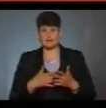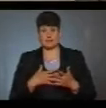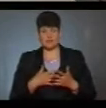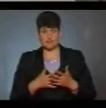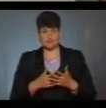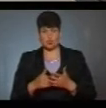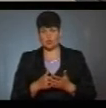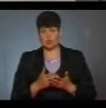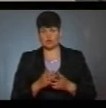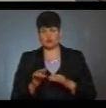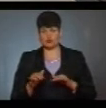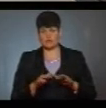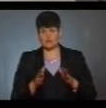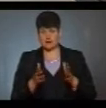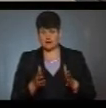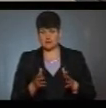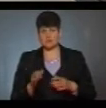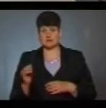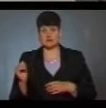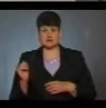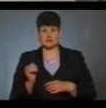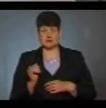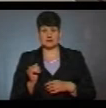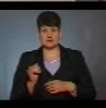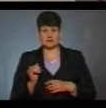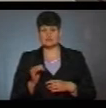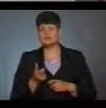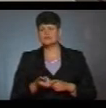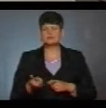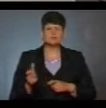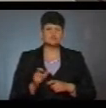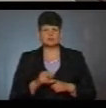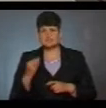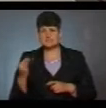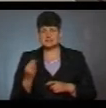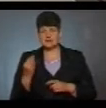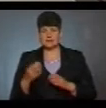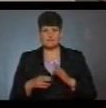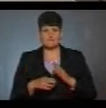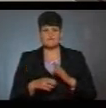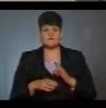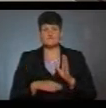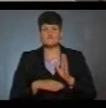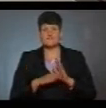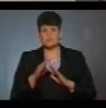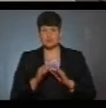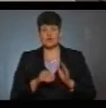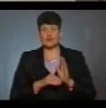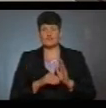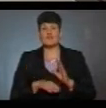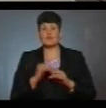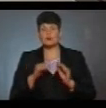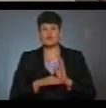політичну діяльність. І найцікавіше, якби вибори до Верховної Ради відбулися сьогодні, за кого